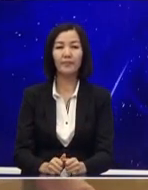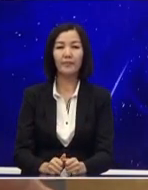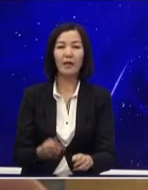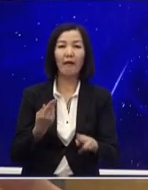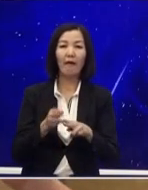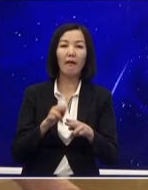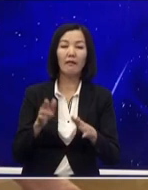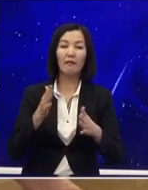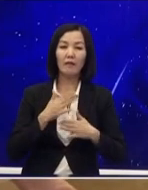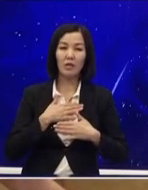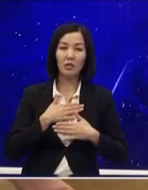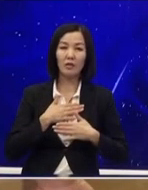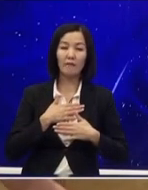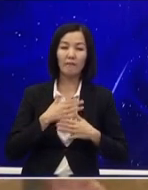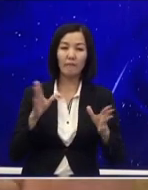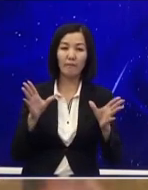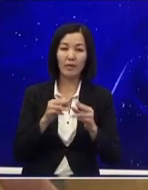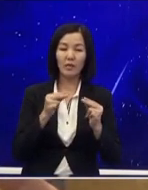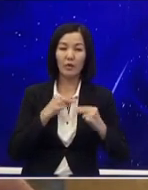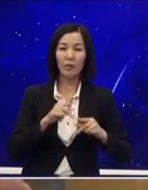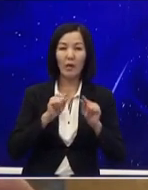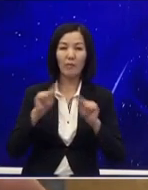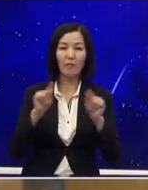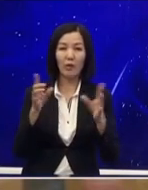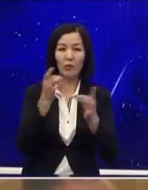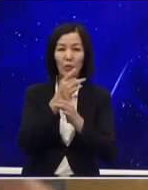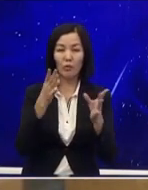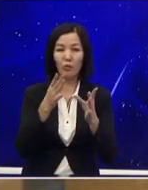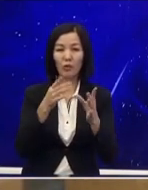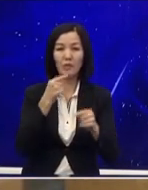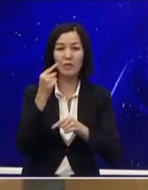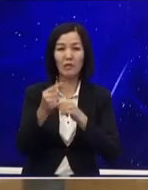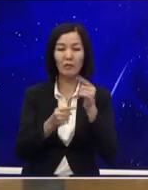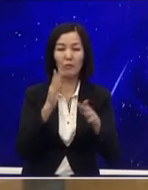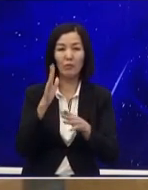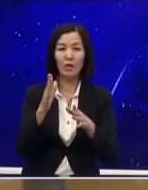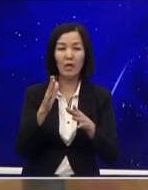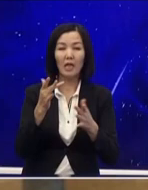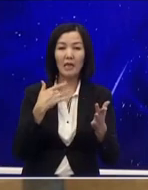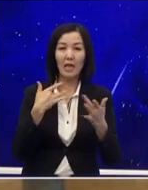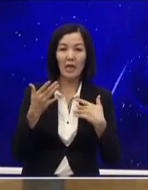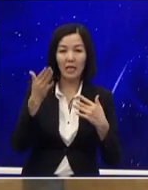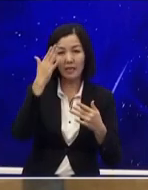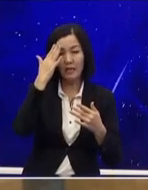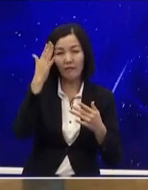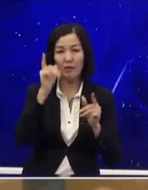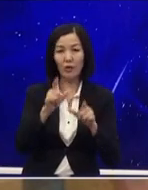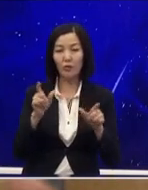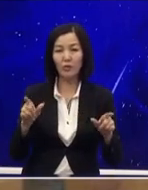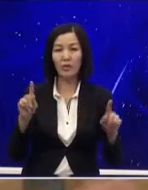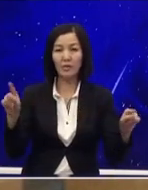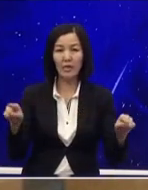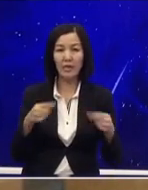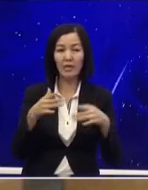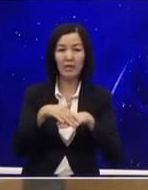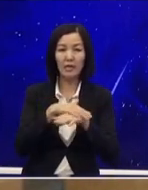Это наши коллеги, которых можно назвать пропагандистами культуры. За ними будущее. Большинство талантливых людей – выходцы из села. Поэтому зарождение